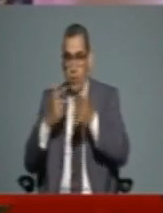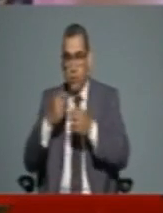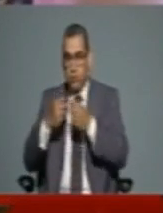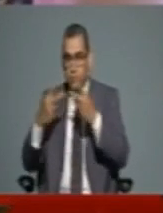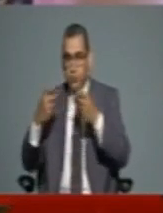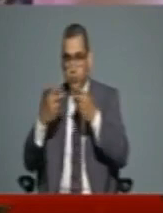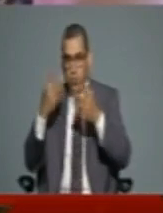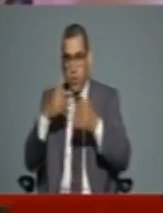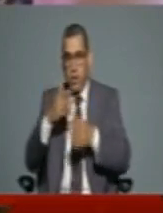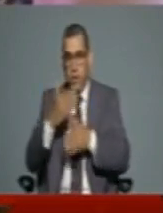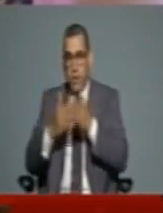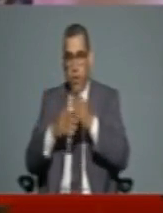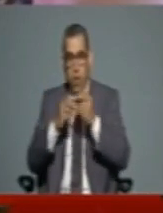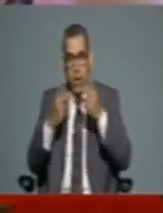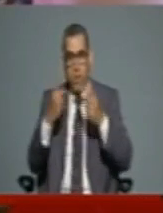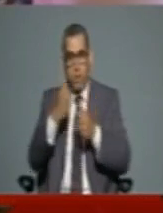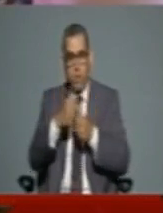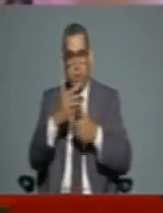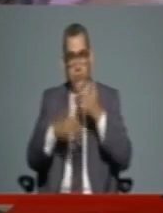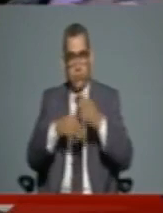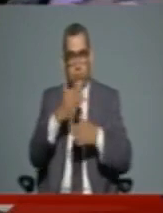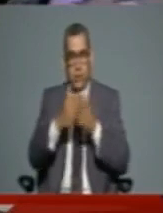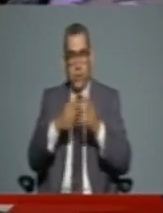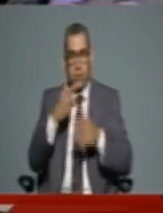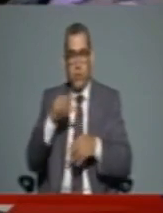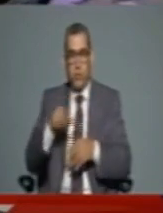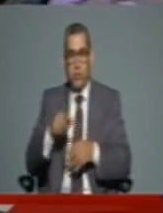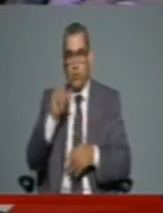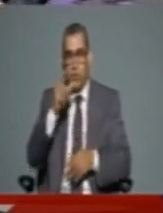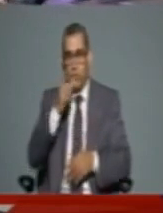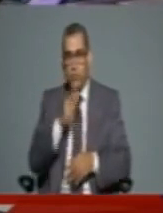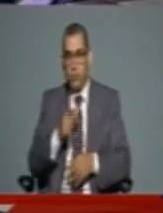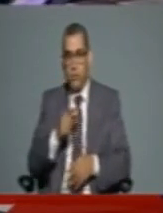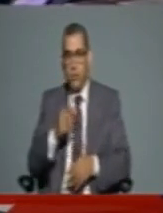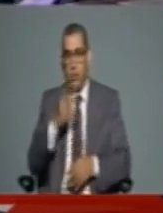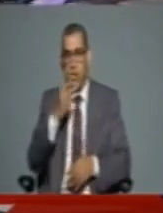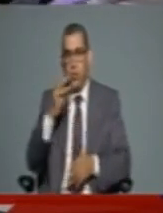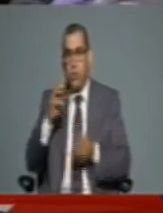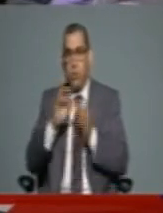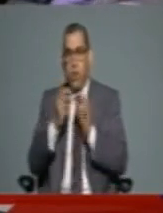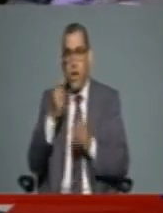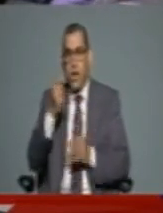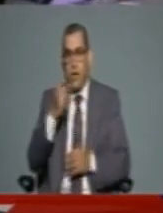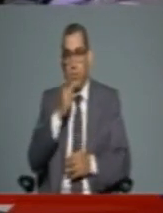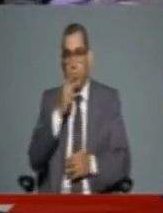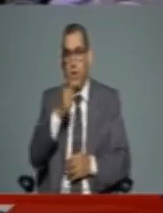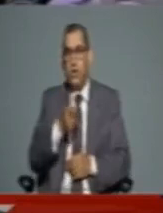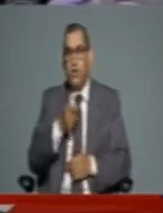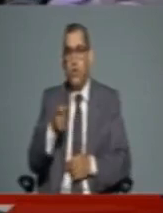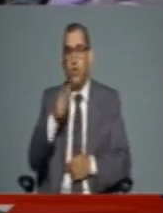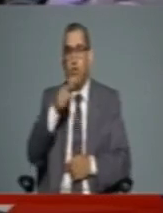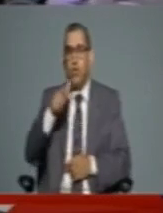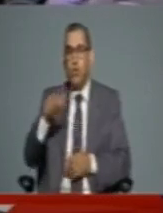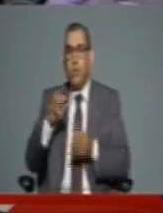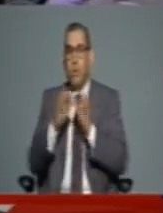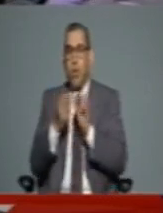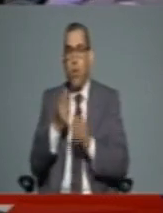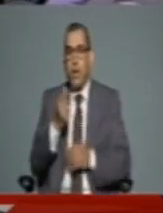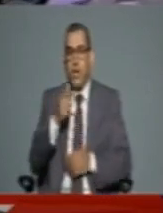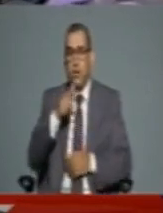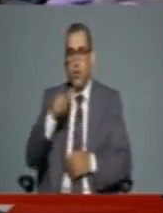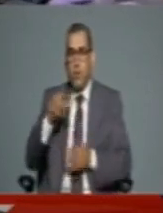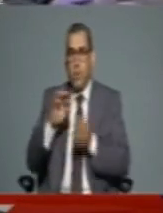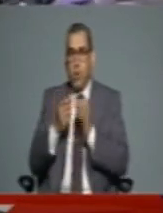مباني على 40%. يا دكتور انت دفعت 600 مليون جنيه. دفعت 600 مليون جنيه يا دكتور